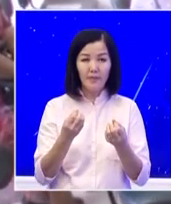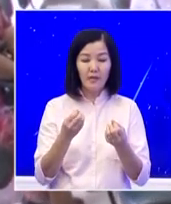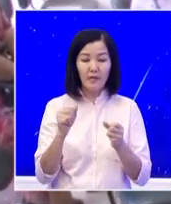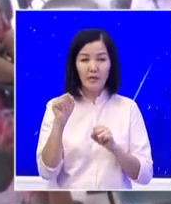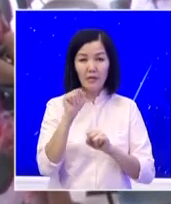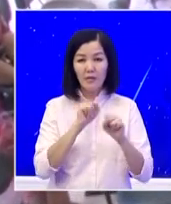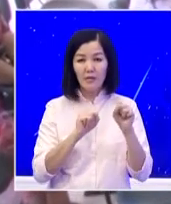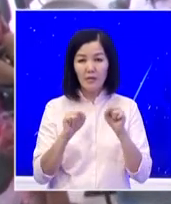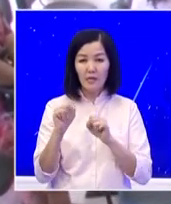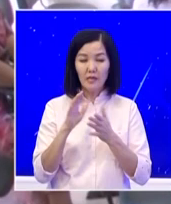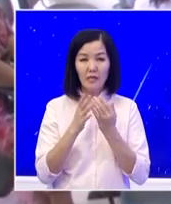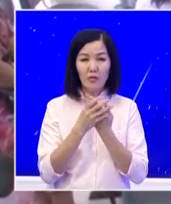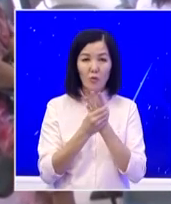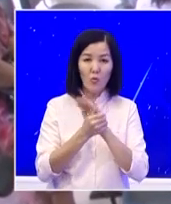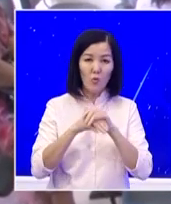дезбарьер,